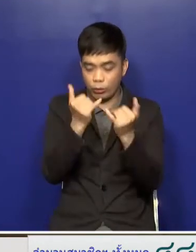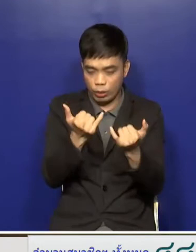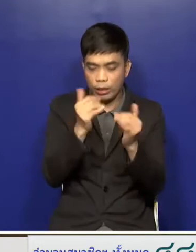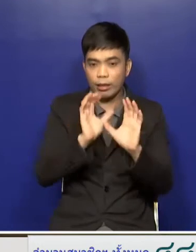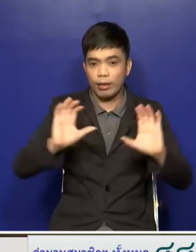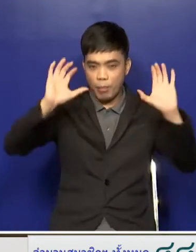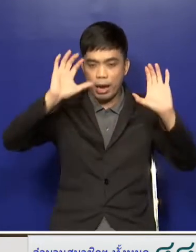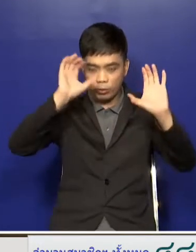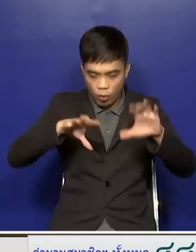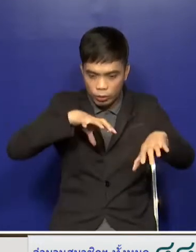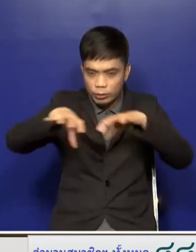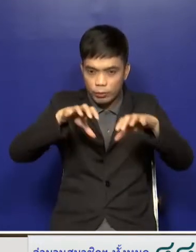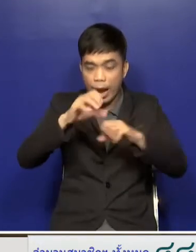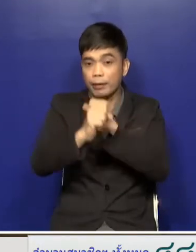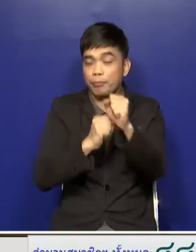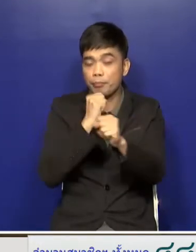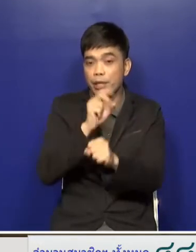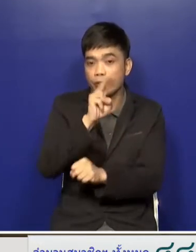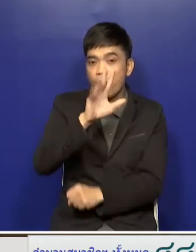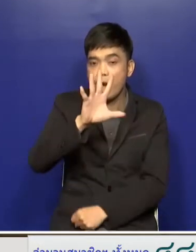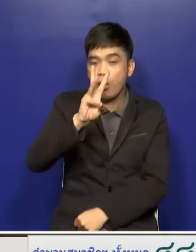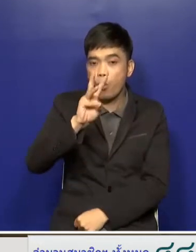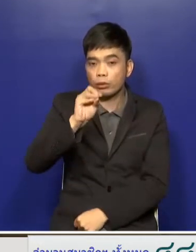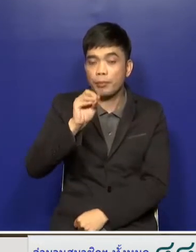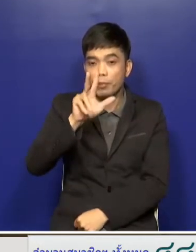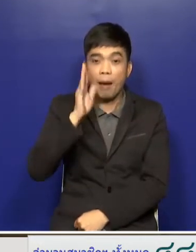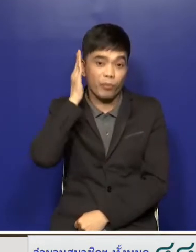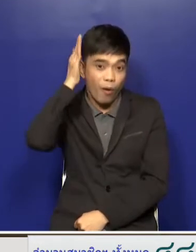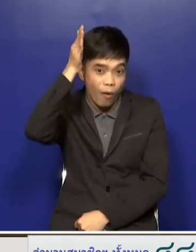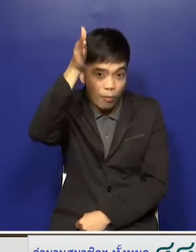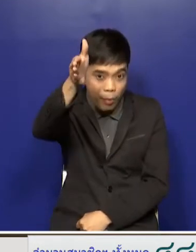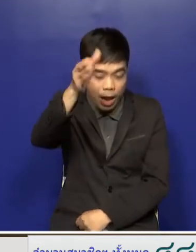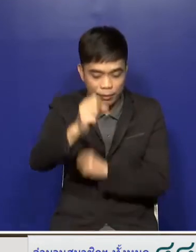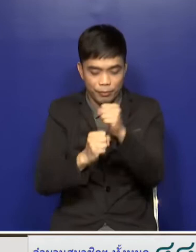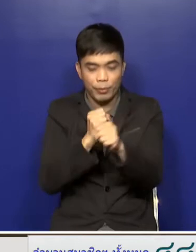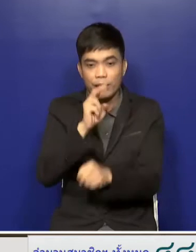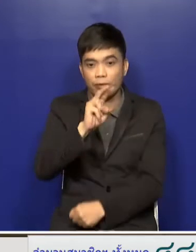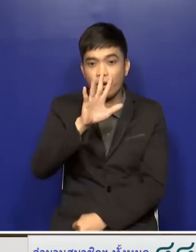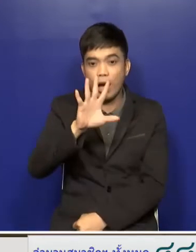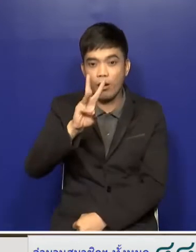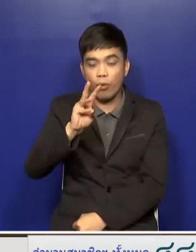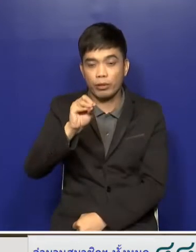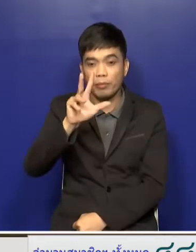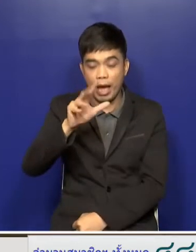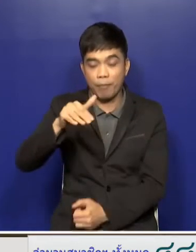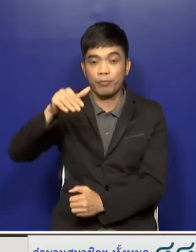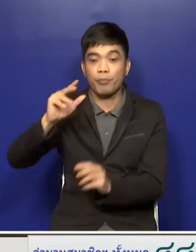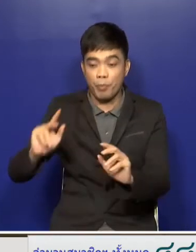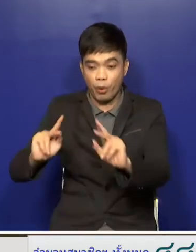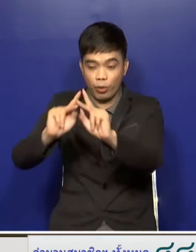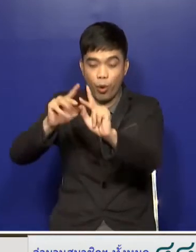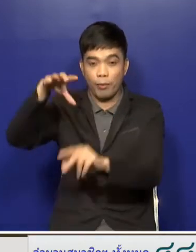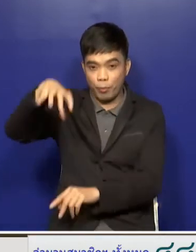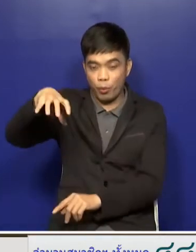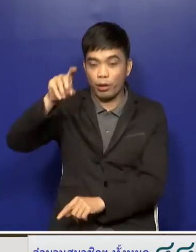ต้องสร้างในปี 63 ท่านบอกในพลายรายงานปี 63 ท่านบอกวใกระสวงจะตองมี Family